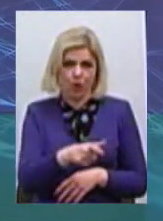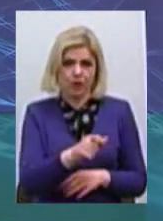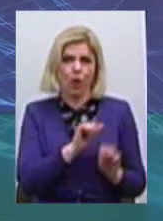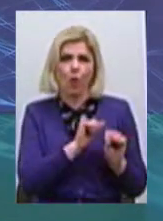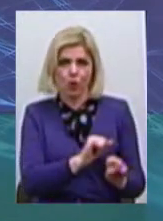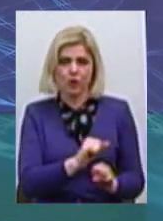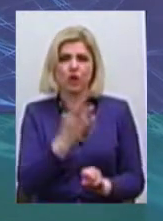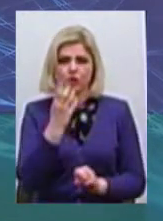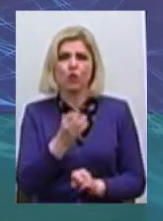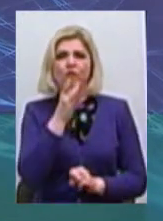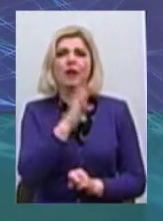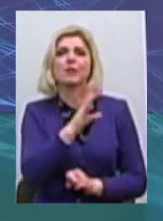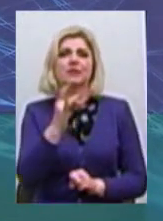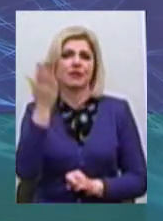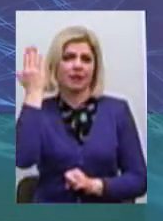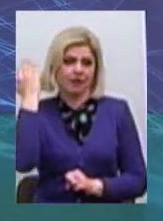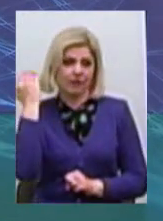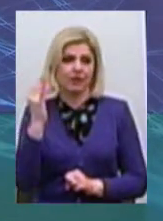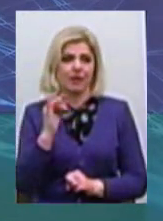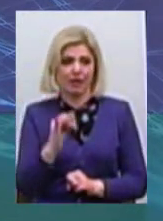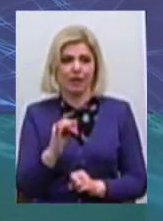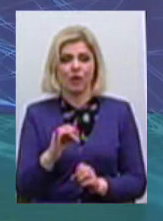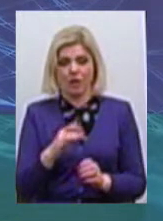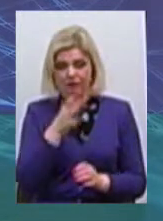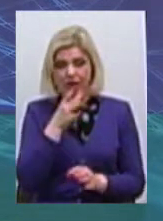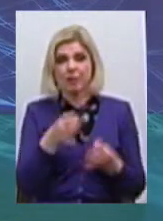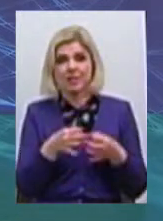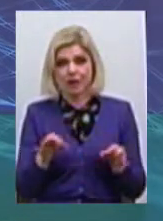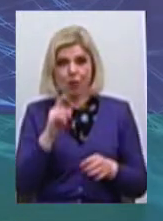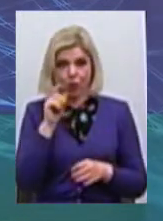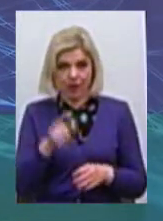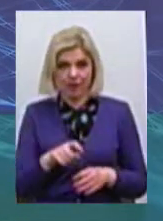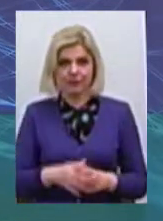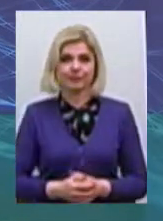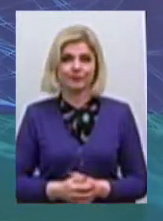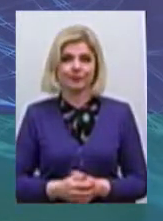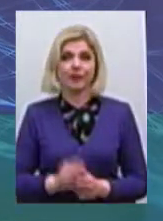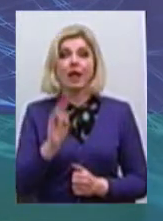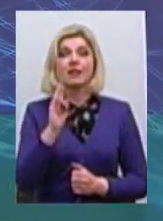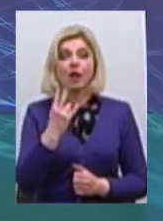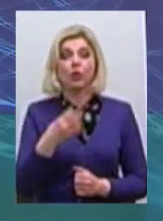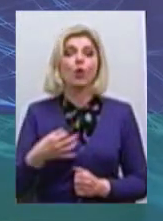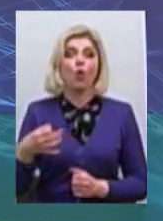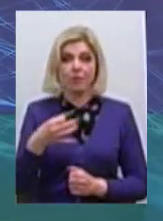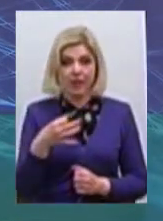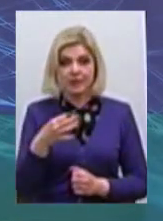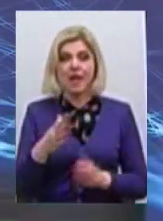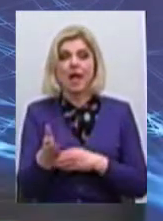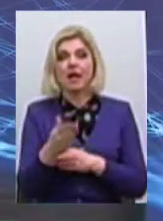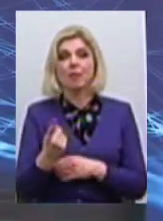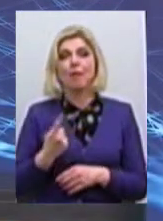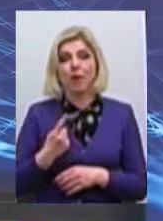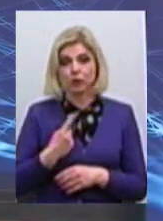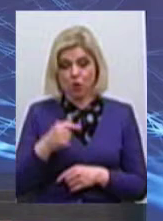за радянських часів і за часів незалежності України. Миколаївським рибоохоронним патрулем у цьому